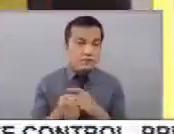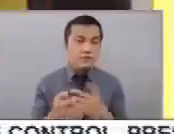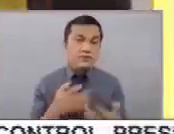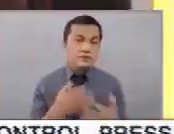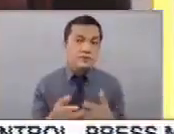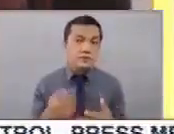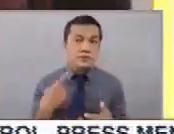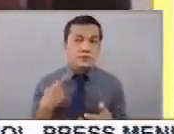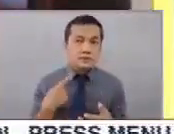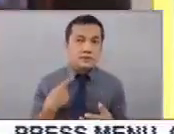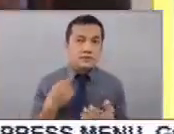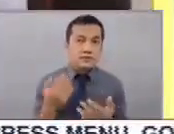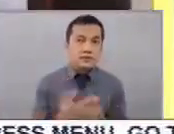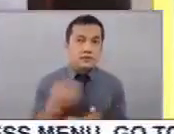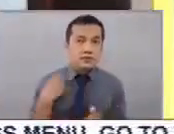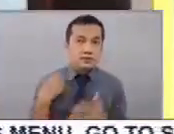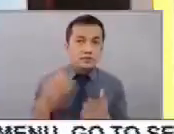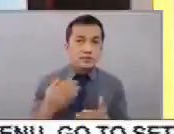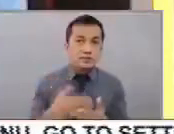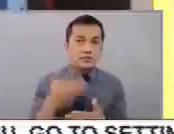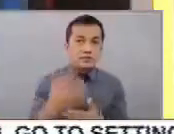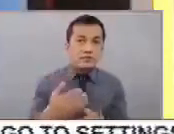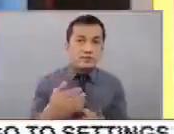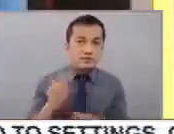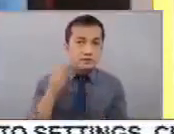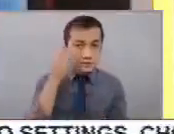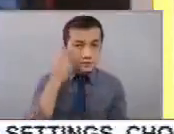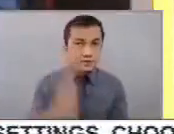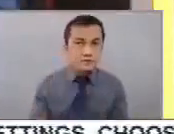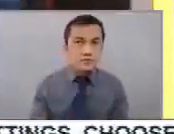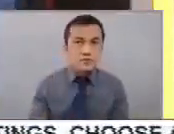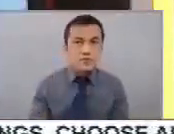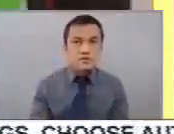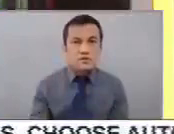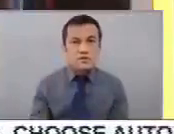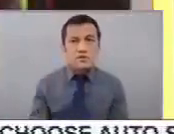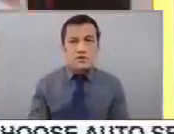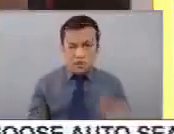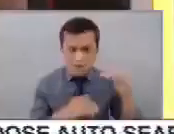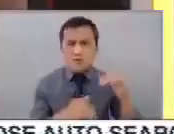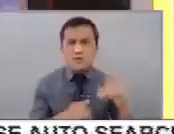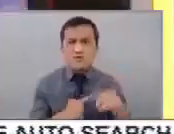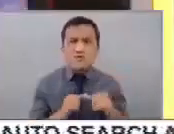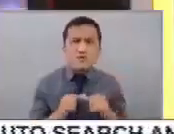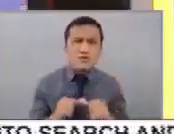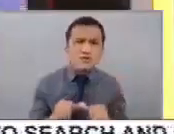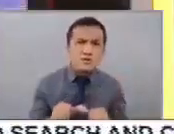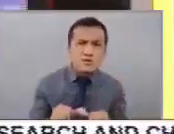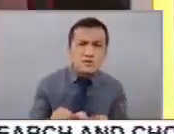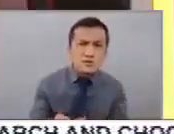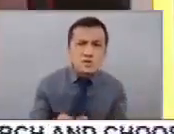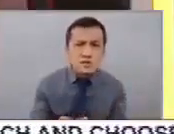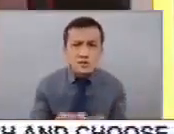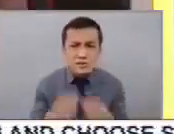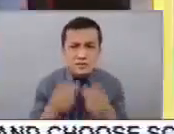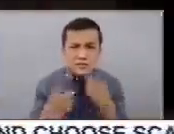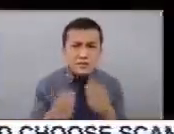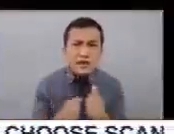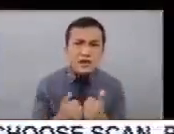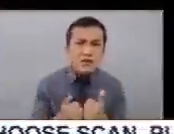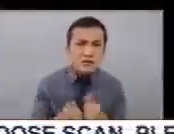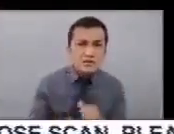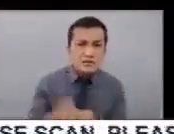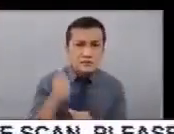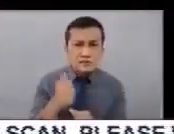Patay ang isang lalaki matapos mauwi sa disgrasya ang kanilang family gathering sa Tinubdan Falls sa Katmon, Cebu. Puspusan naman ang search